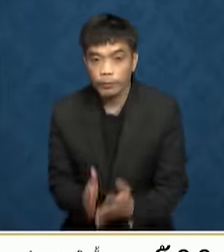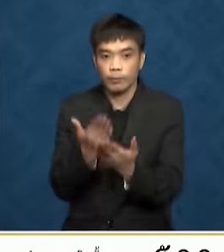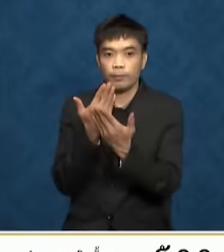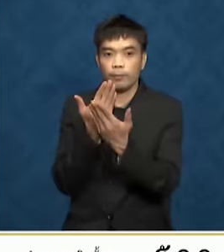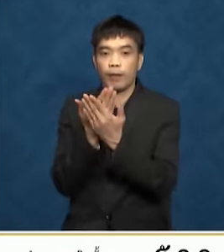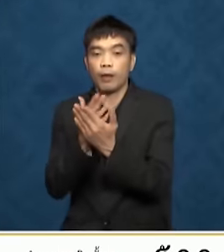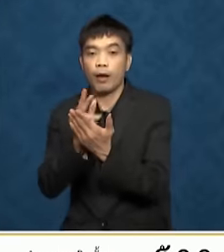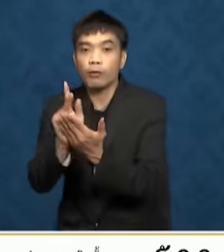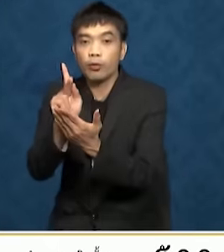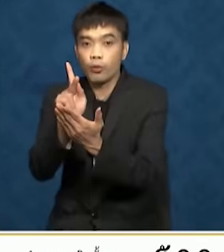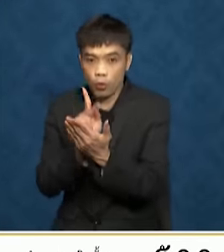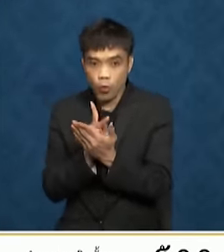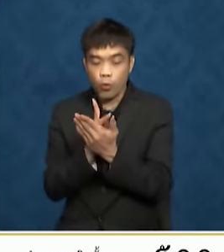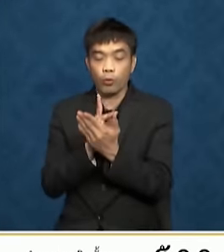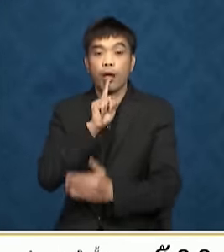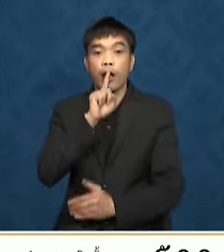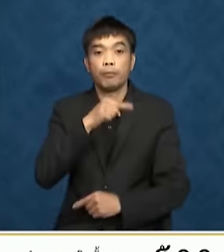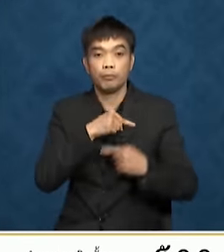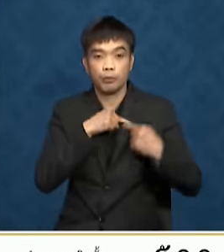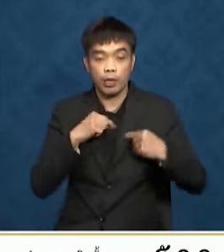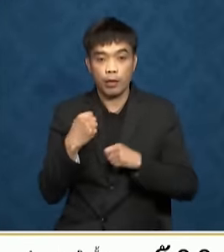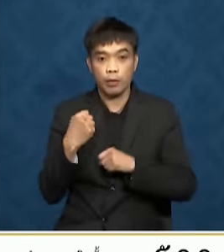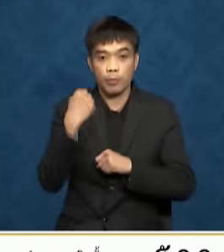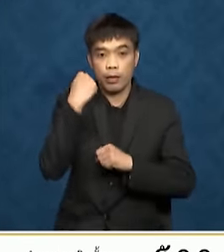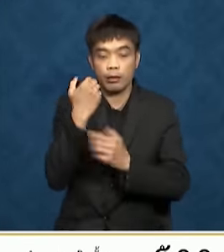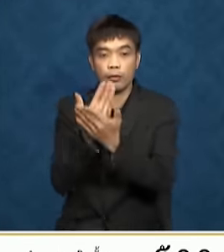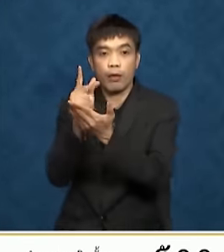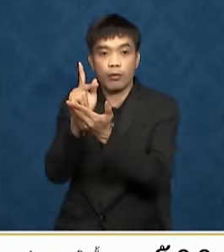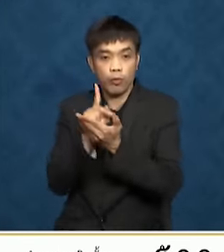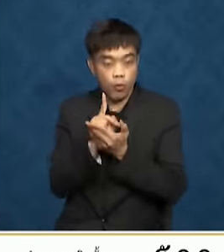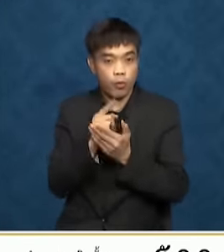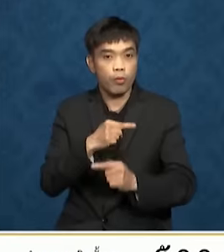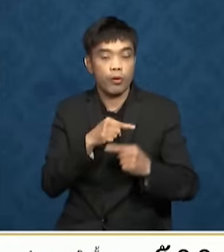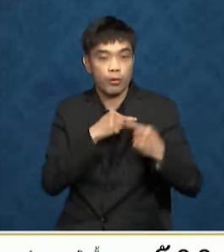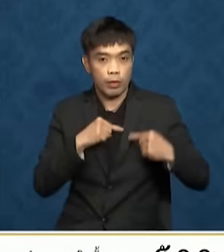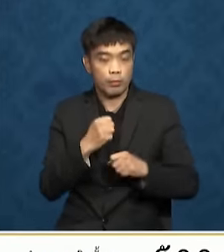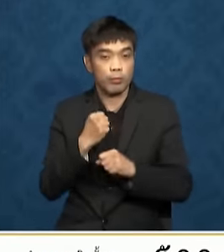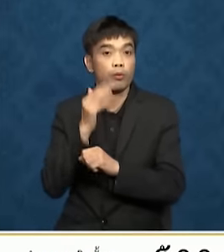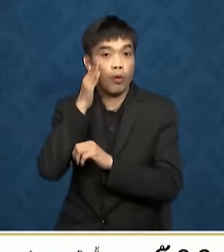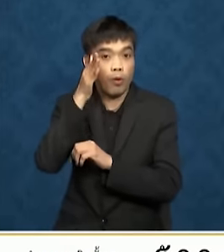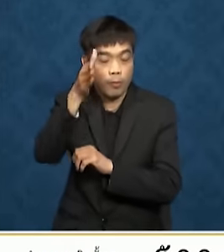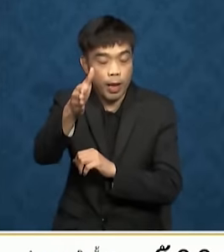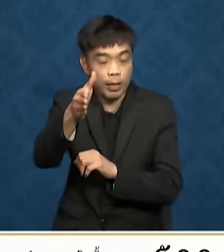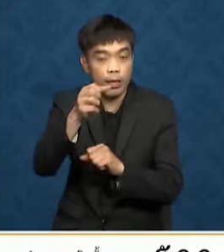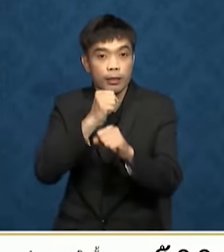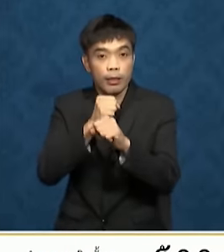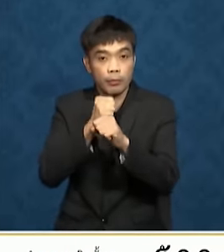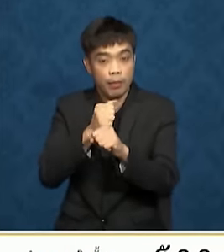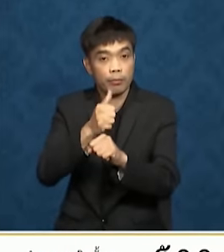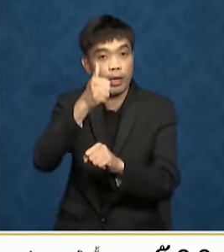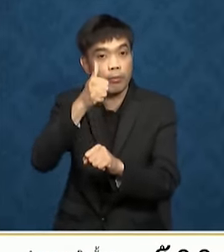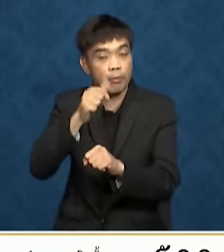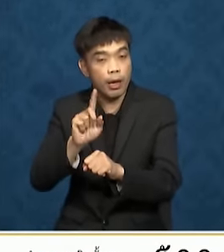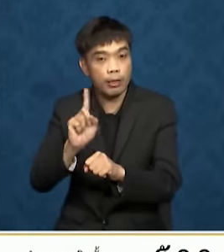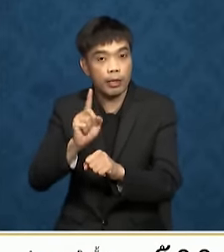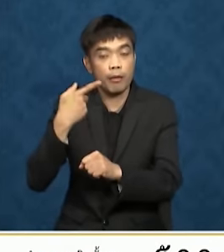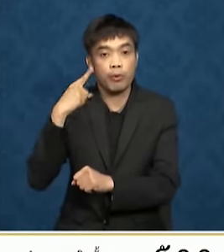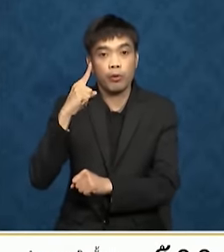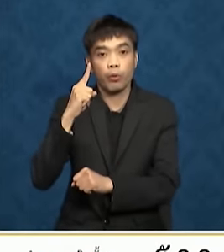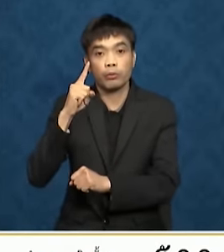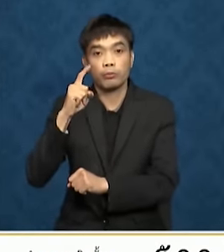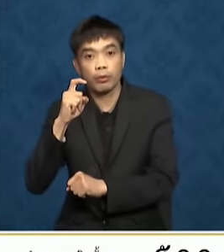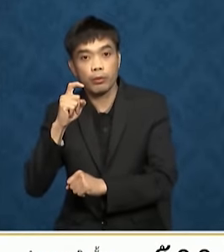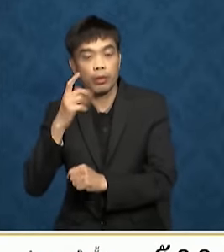เนี่ยเรามั่นใจได้มากแค่ไหนครับเรามั่นใจในน้ำบ่อหน้าที่เราต้องการผมเข้าใจว่ามีท่านรัฐมนตรี